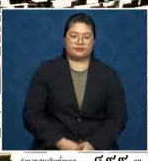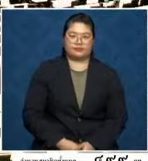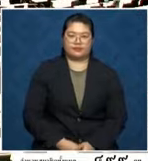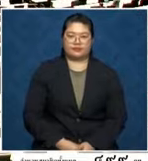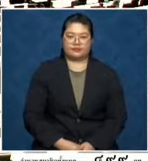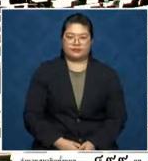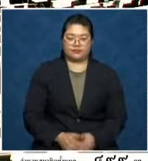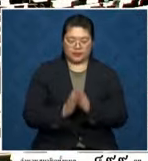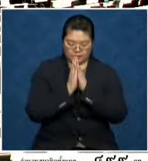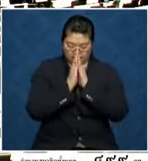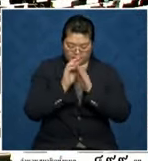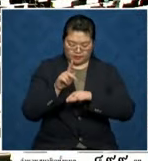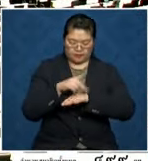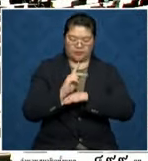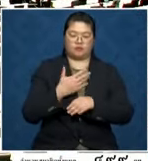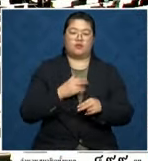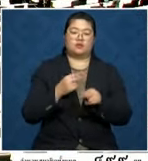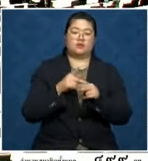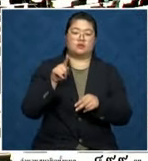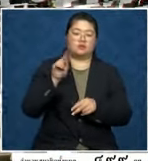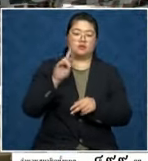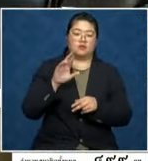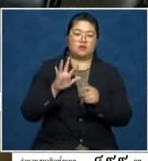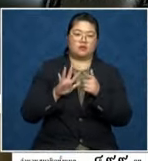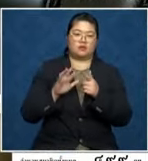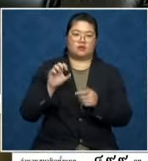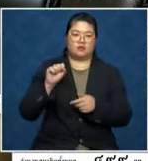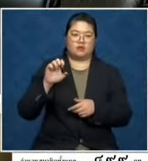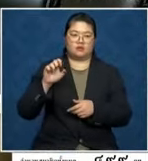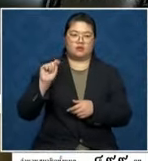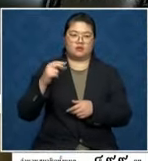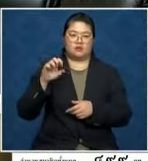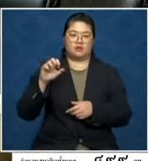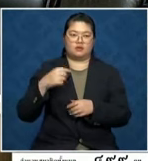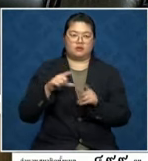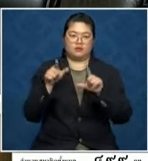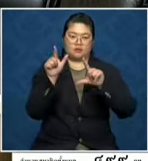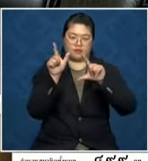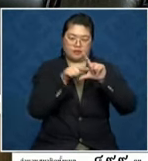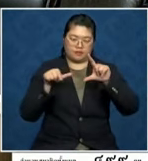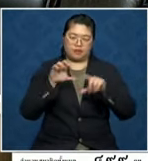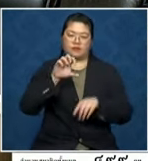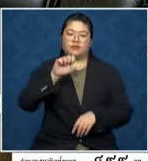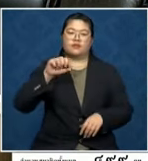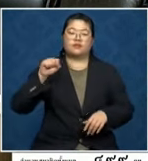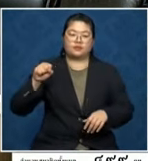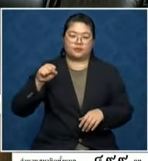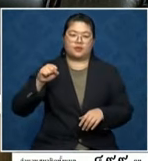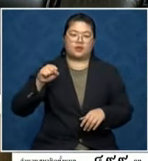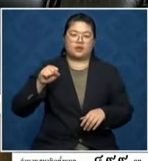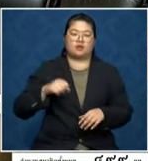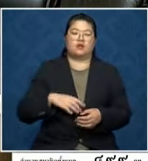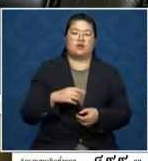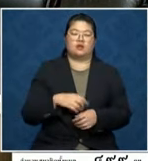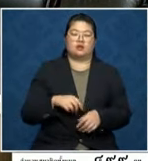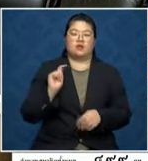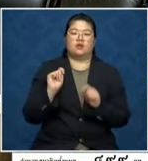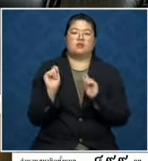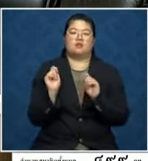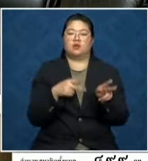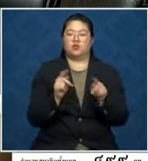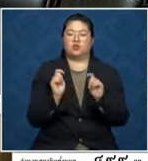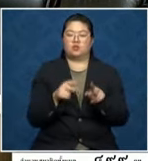ที่เคารพครับผมประสิทธิ์ปฐมพดุงศักดิ์ผู้แทนราษฎรพรรคก้าวไกลจังหวัดปทุมธานีเขต7ครับผ